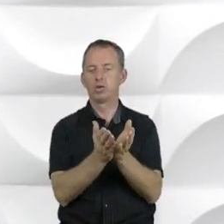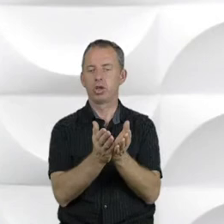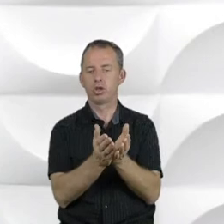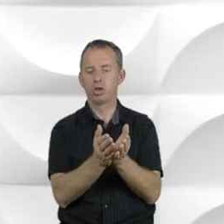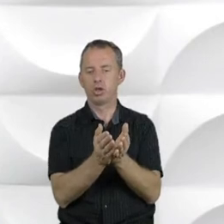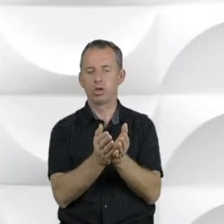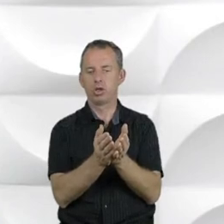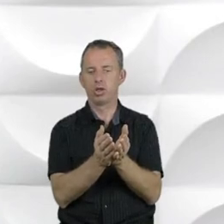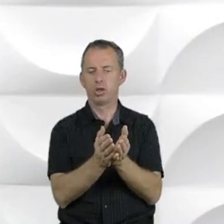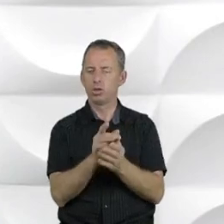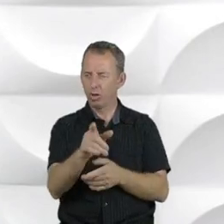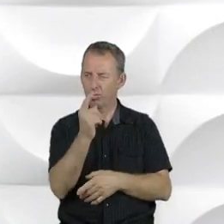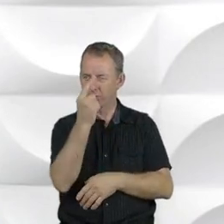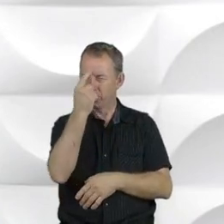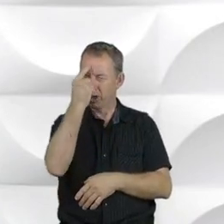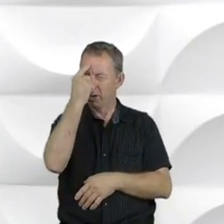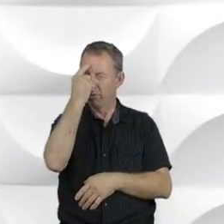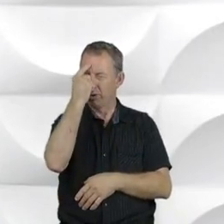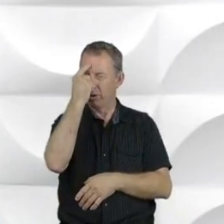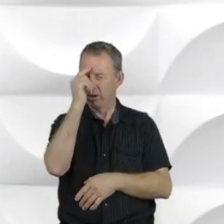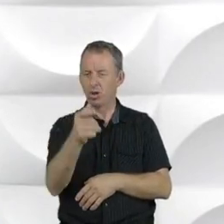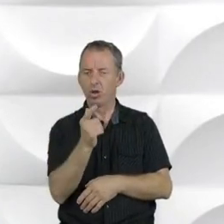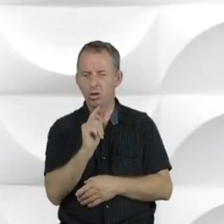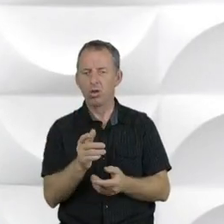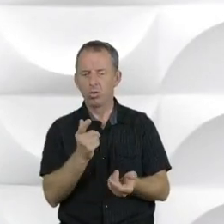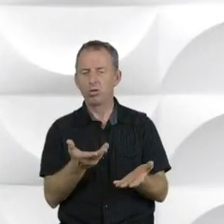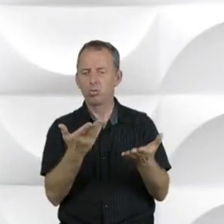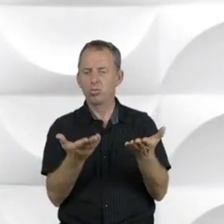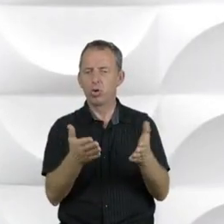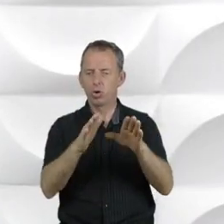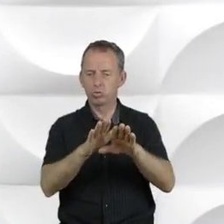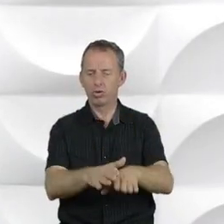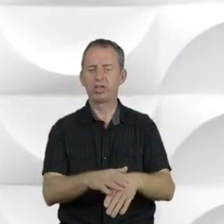to wam coś przypomina już, które jest błogosławieństw?